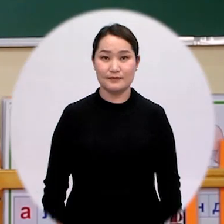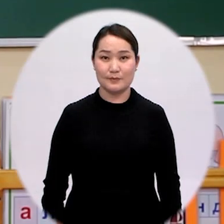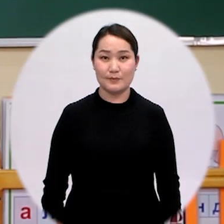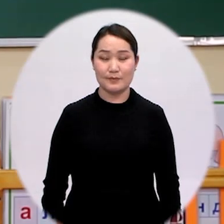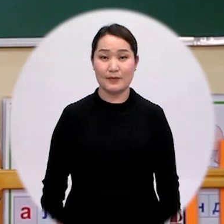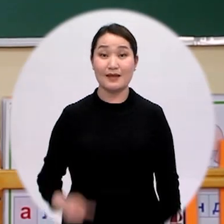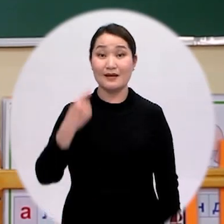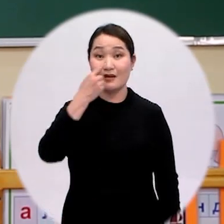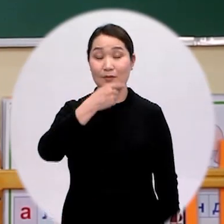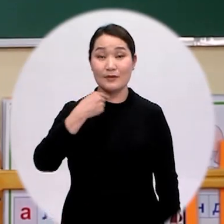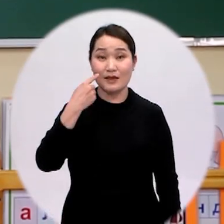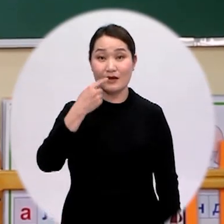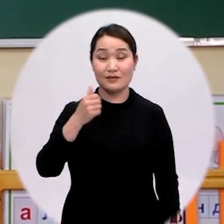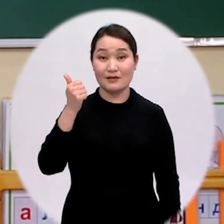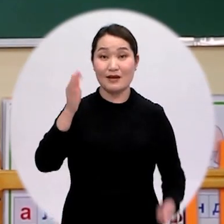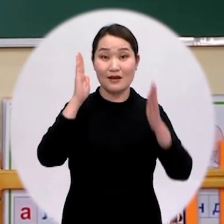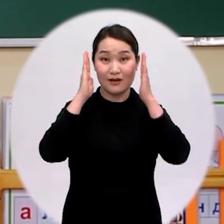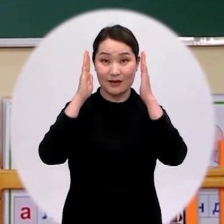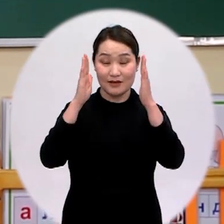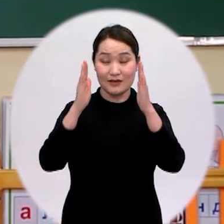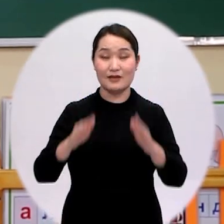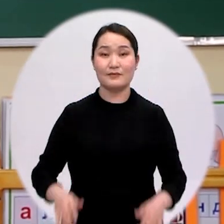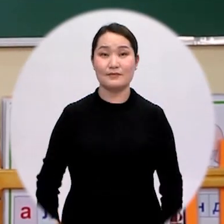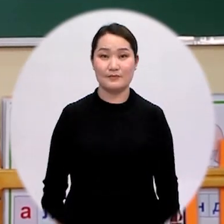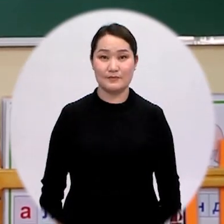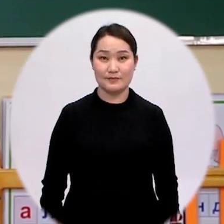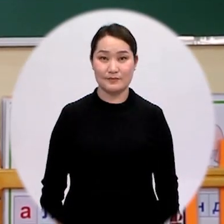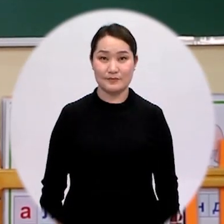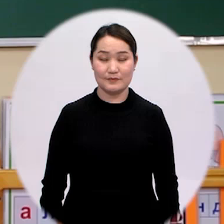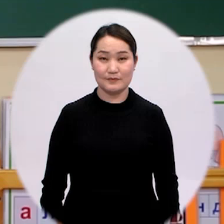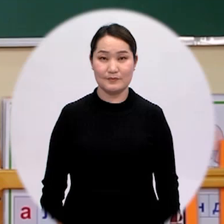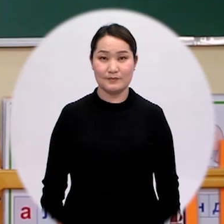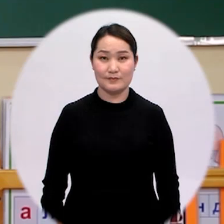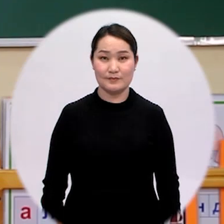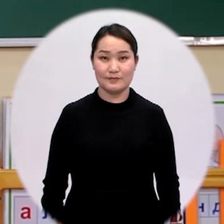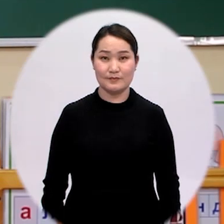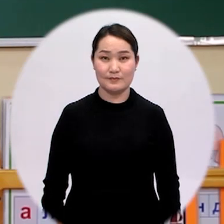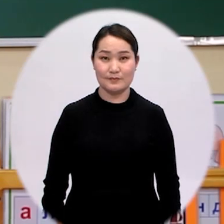Өгүүлхийн эрхтэн буюу хэл уруулын байрлал яаж хэлэгдэж байгааг ажиглаарай.